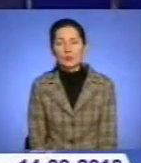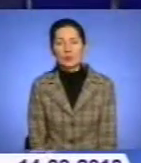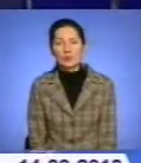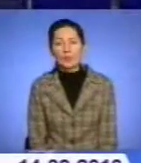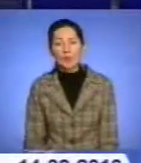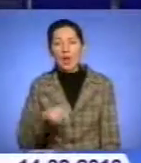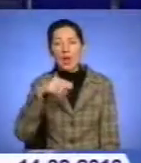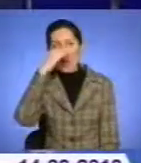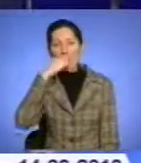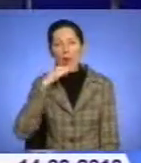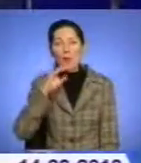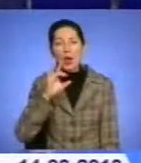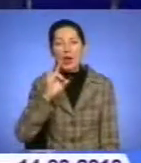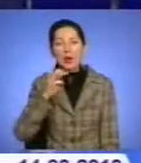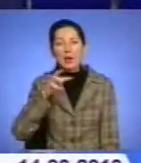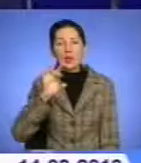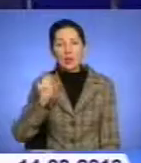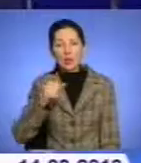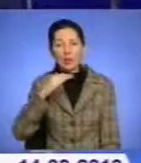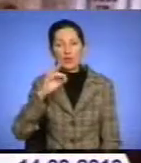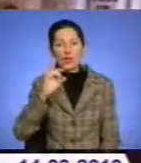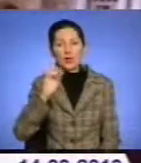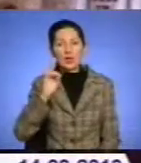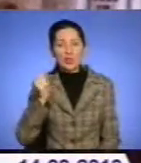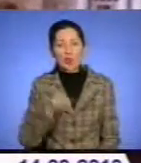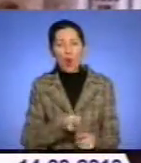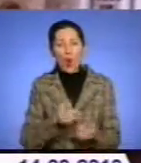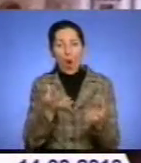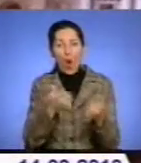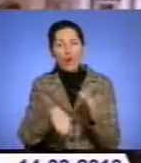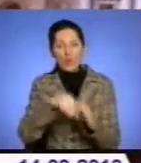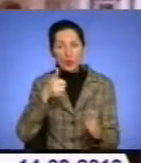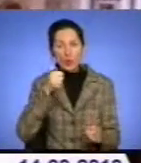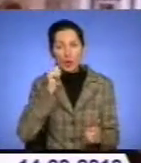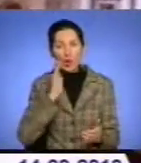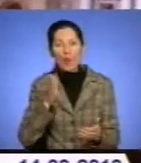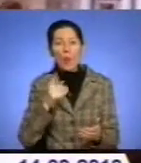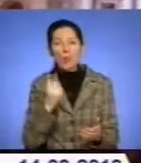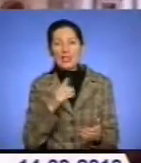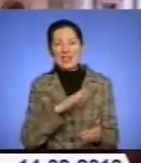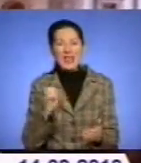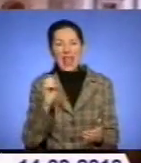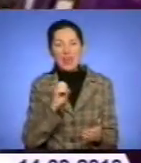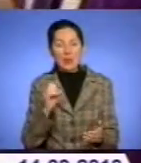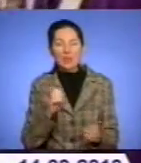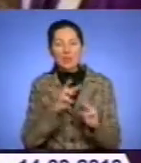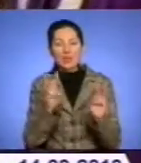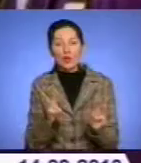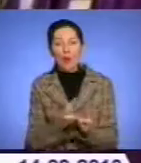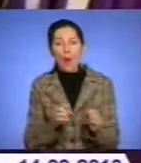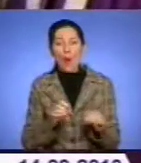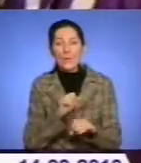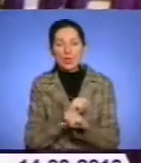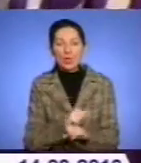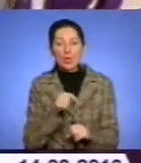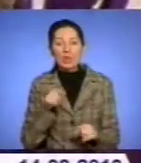Папа Римський Франциск, якого обрали вчора, став першим неєвропейцем на Святому Престолі майже за 1300 років. Як розповів глава